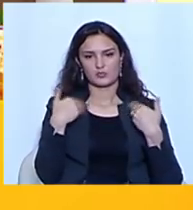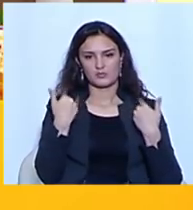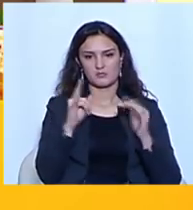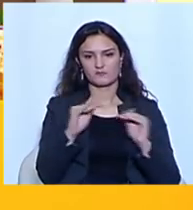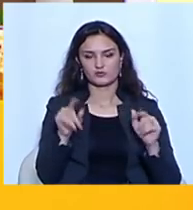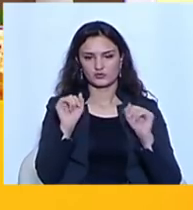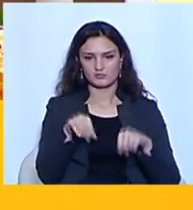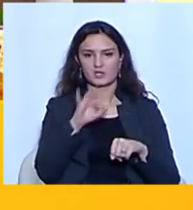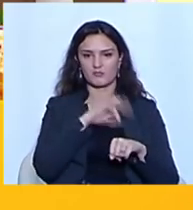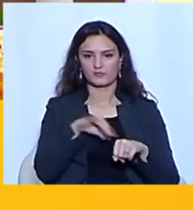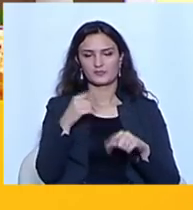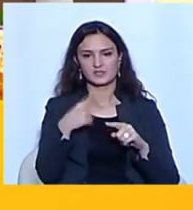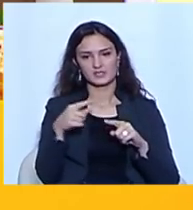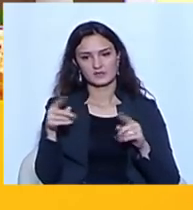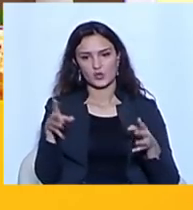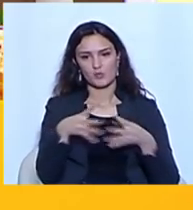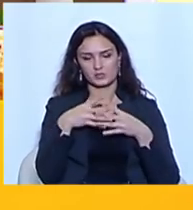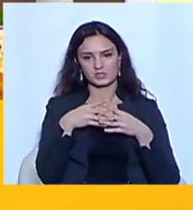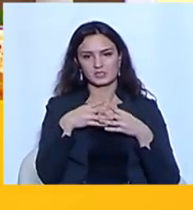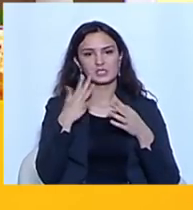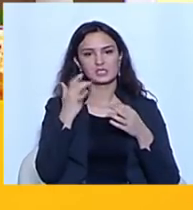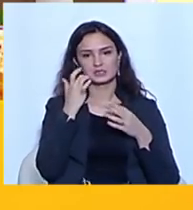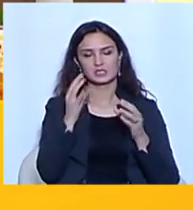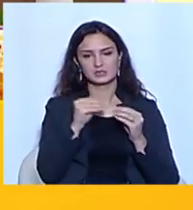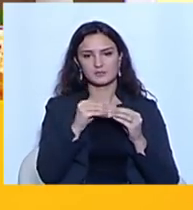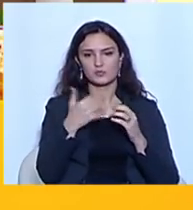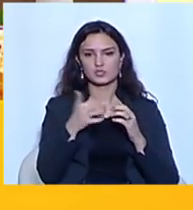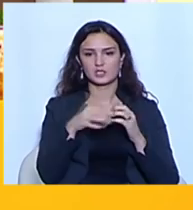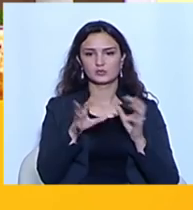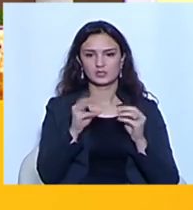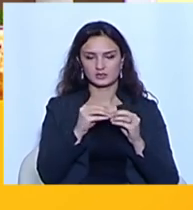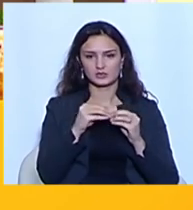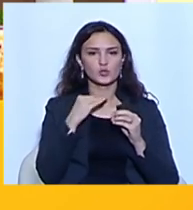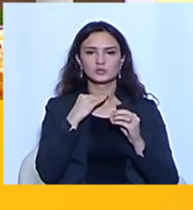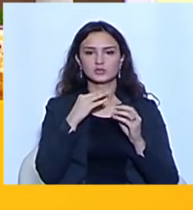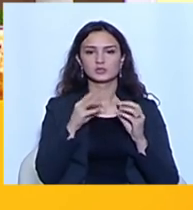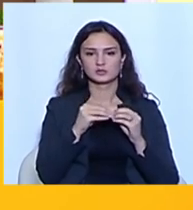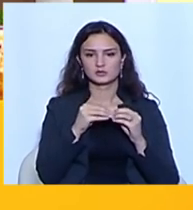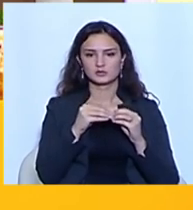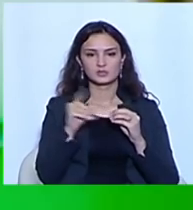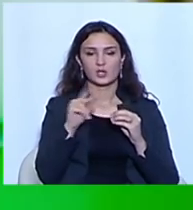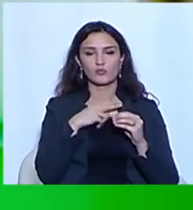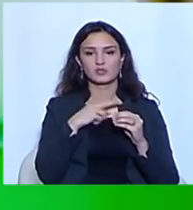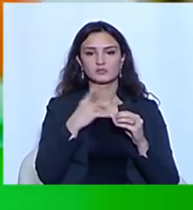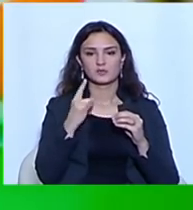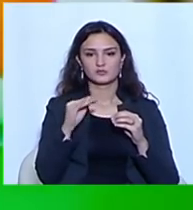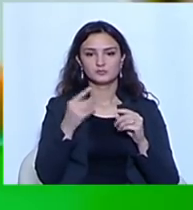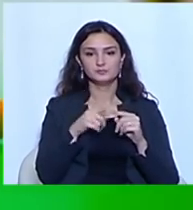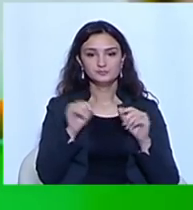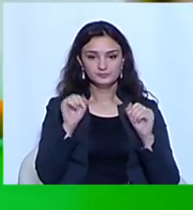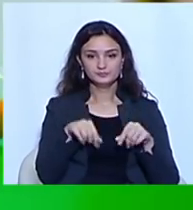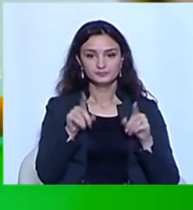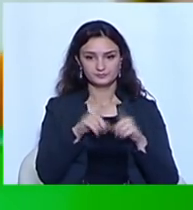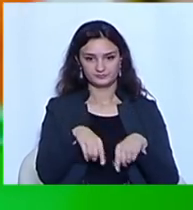ეს შეიძლება გამოვიყენოთ სხვა კომბინაციაში. ხილთან ერთად, ბოსტნეულთან ერთად, ხორცთან ერთად გაჩნია რა უყვარს ბავშვს. ასევე